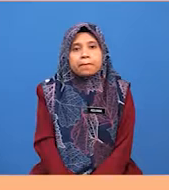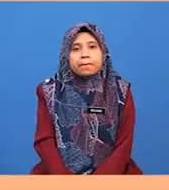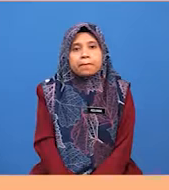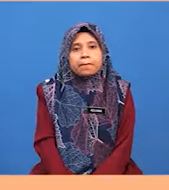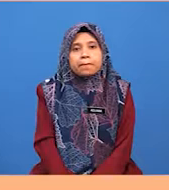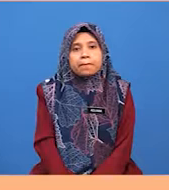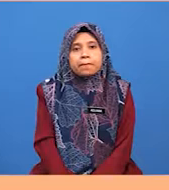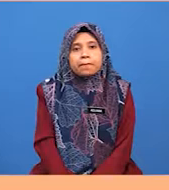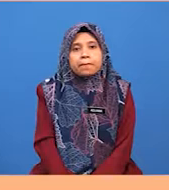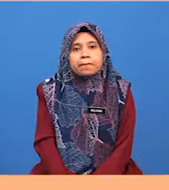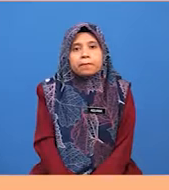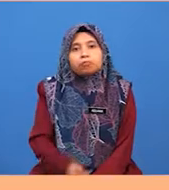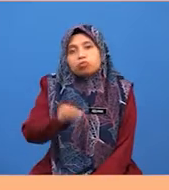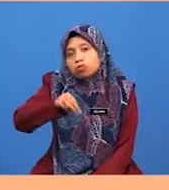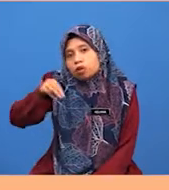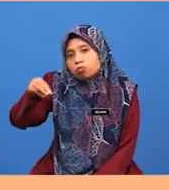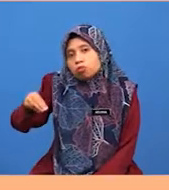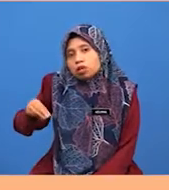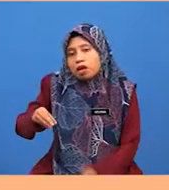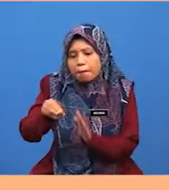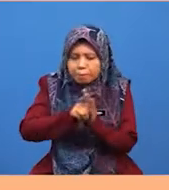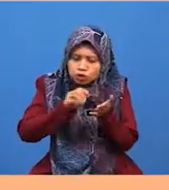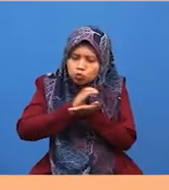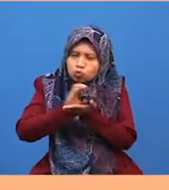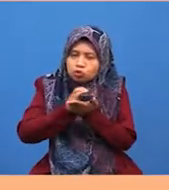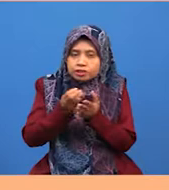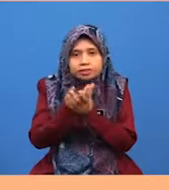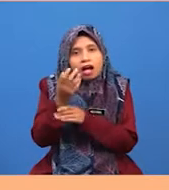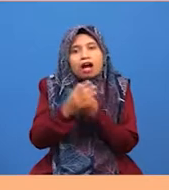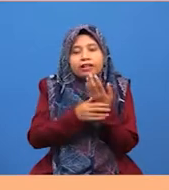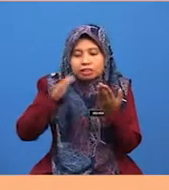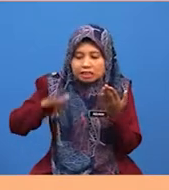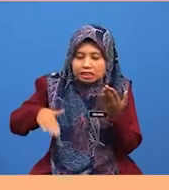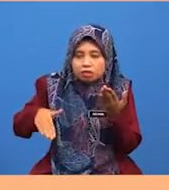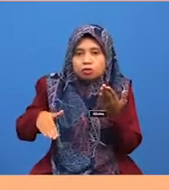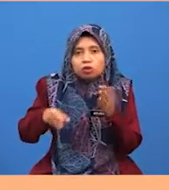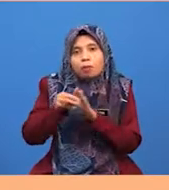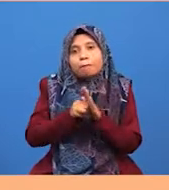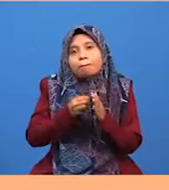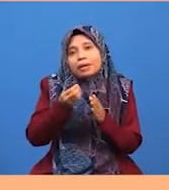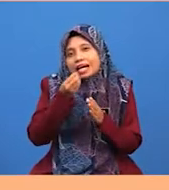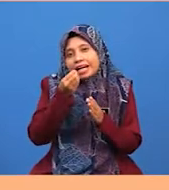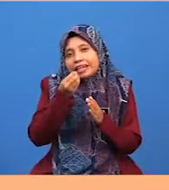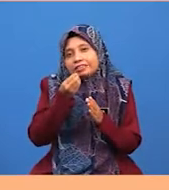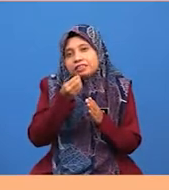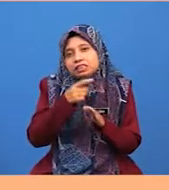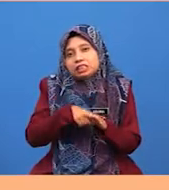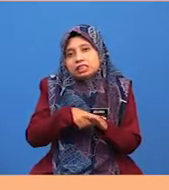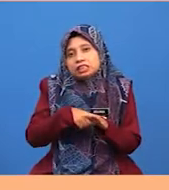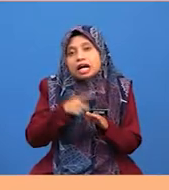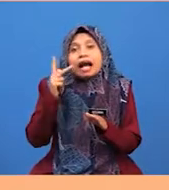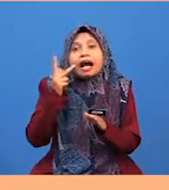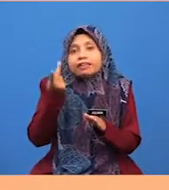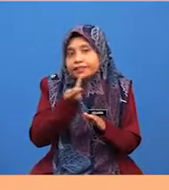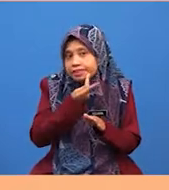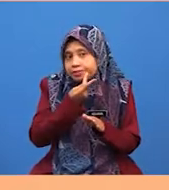Ayat yang kelapan, murid-murid mencuci tangan sebelum menikmati makanan